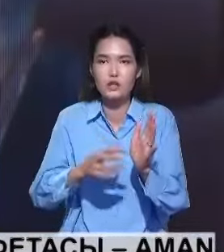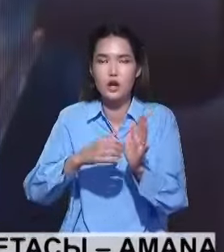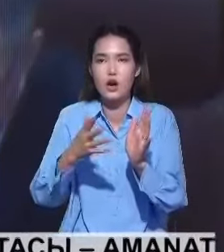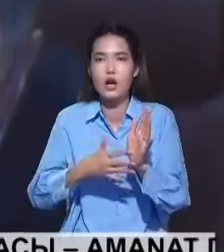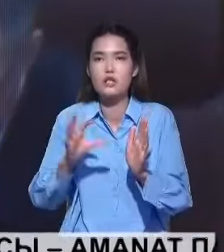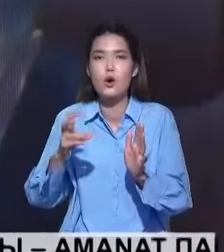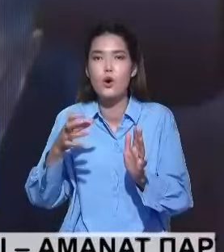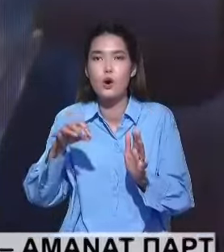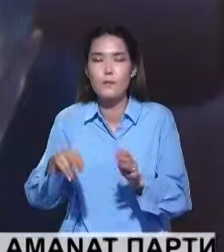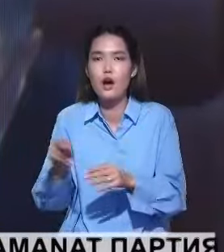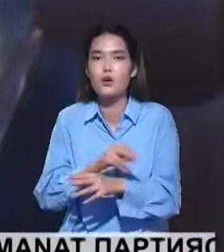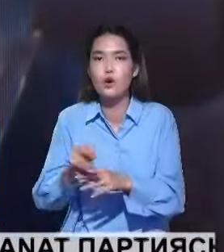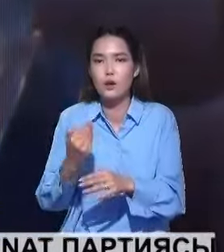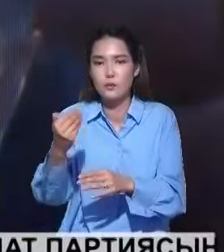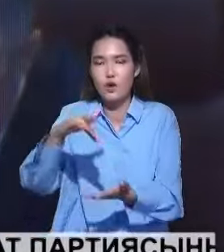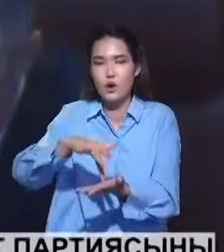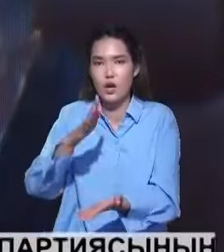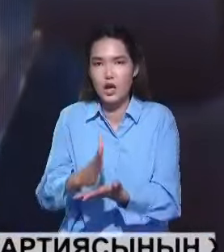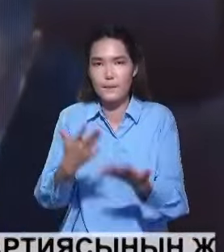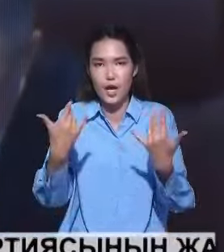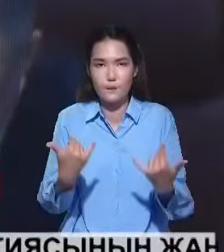объектілерін жөндеу жоспарланған. Бүгінгі күнге